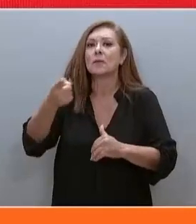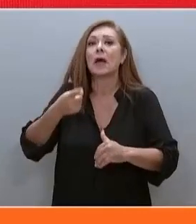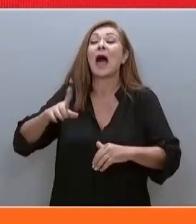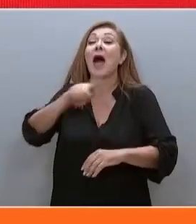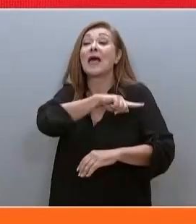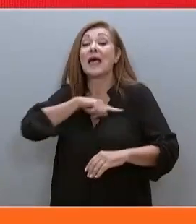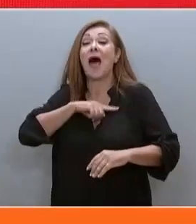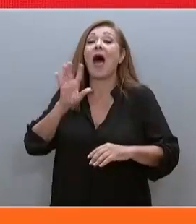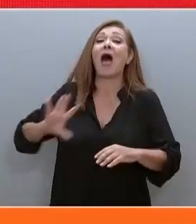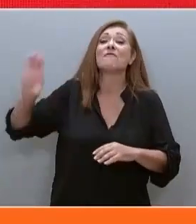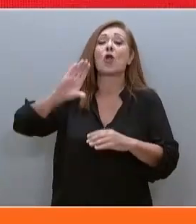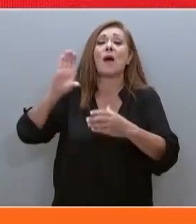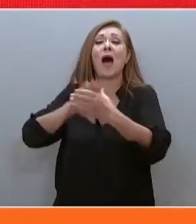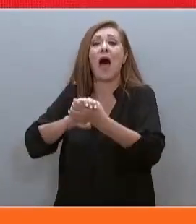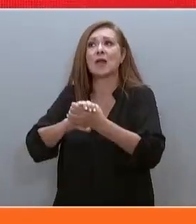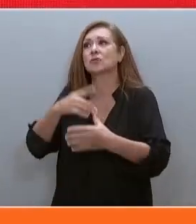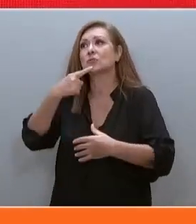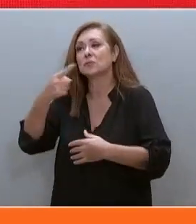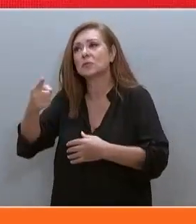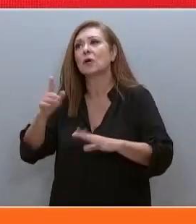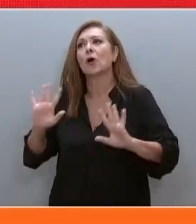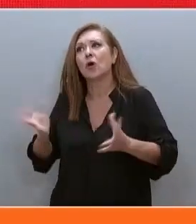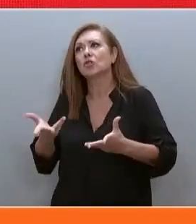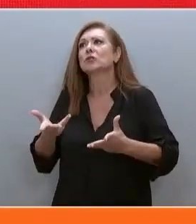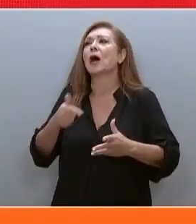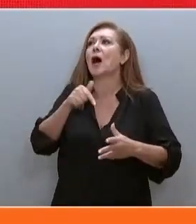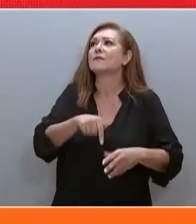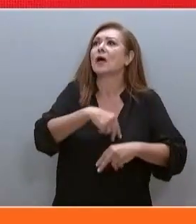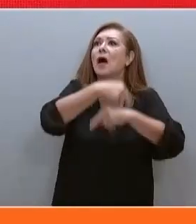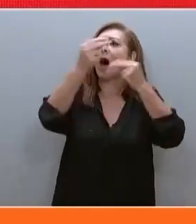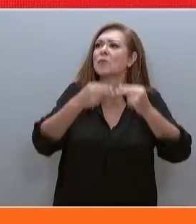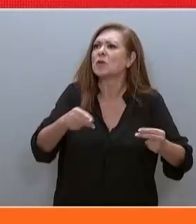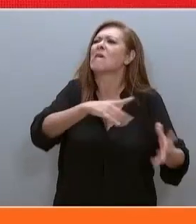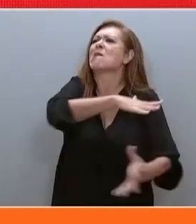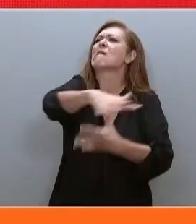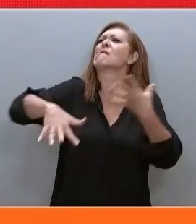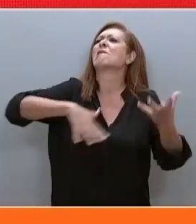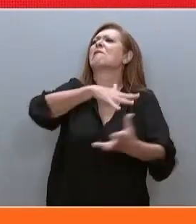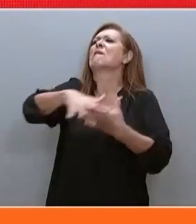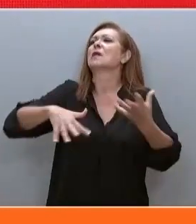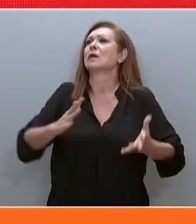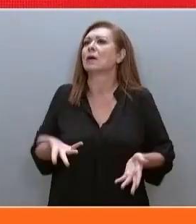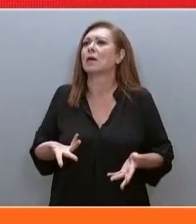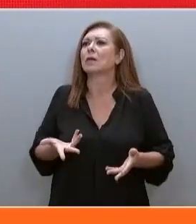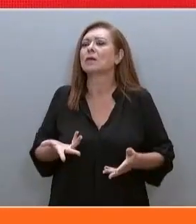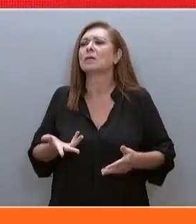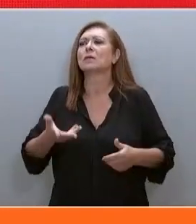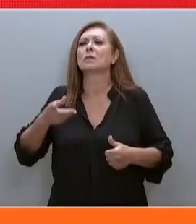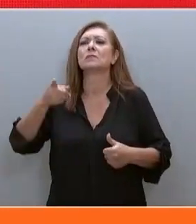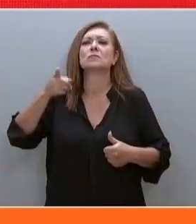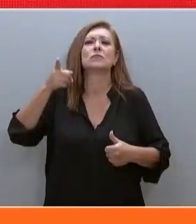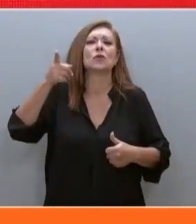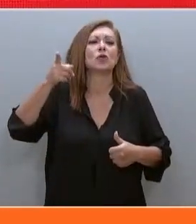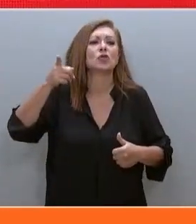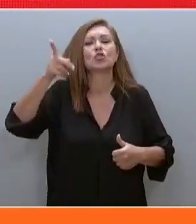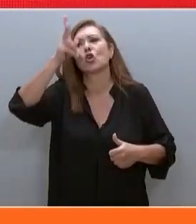ηγετών της Ευρωπαϊκής Ένωσης και να τους πει ότι είναι αποτέλεσματα και τερατογένεσης. Στον κύριο Σόλτς και